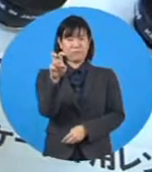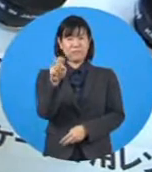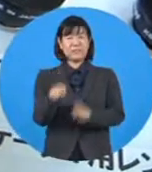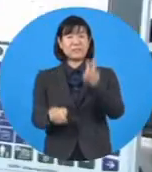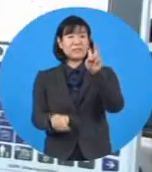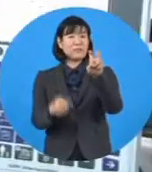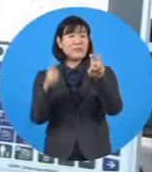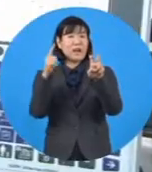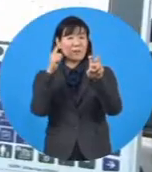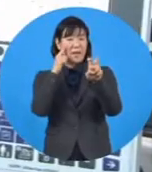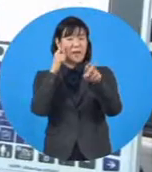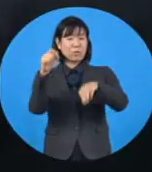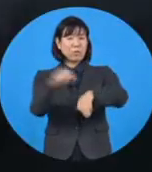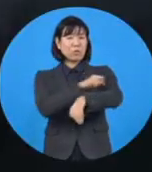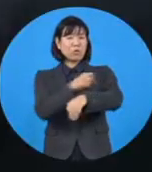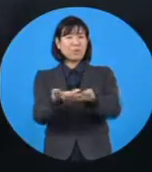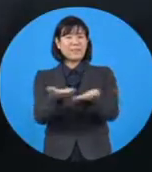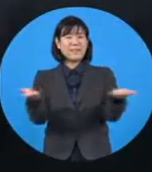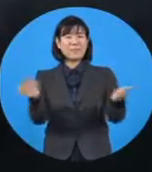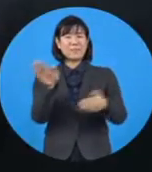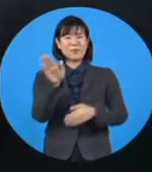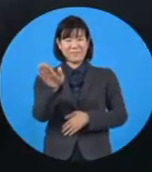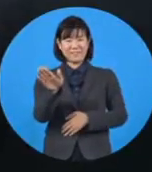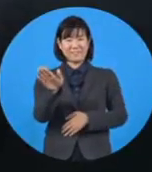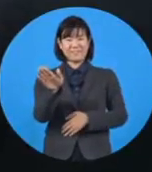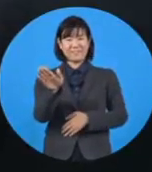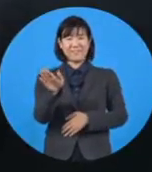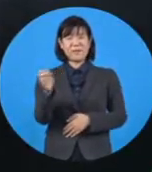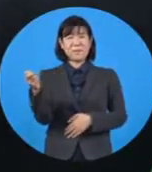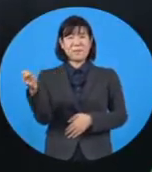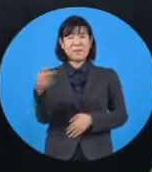を記念して特別展示も行います。